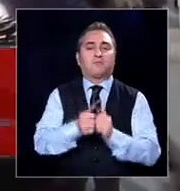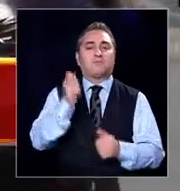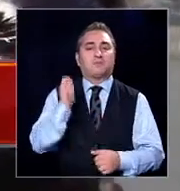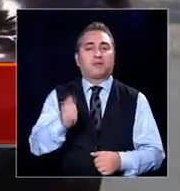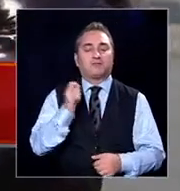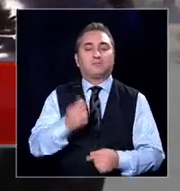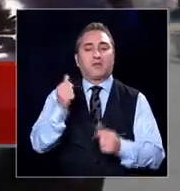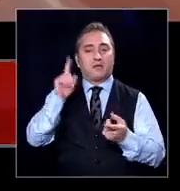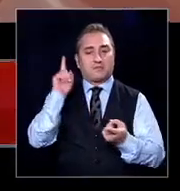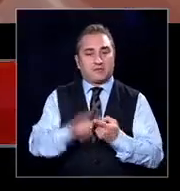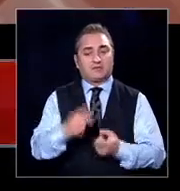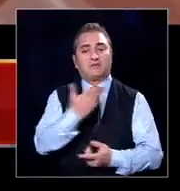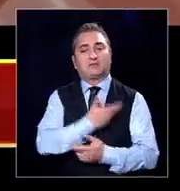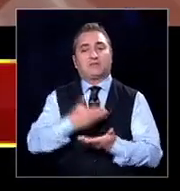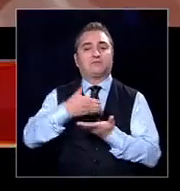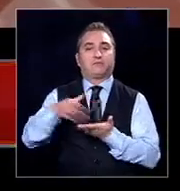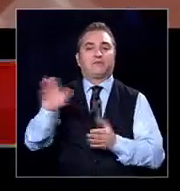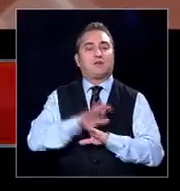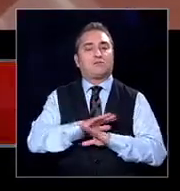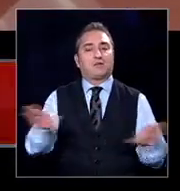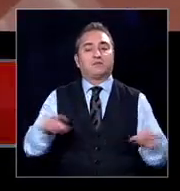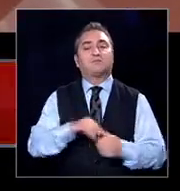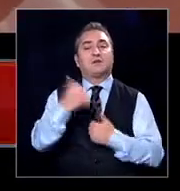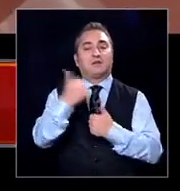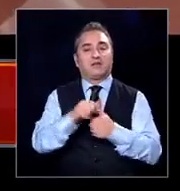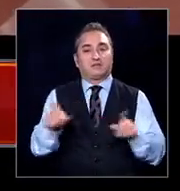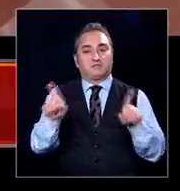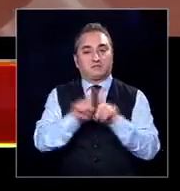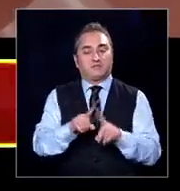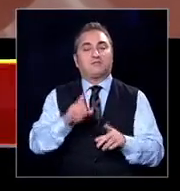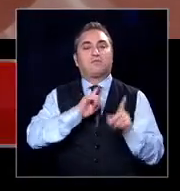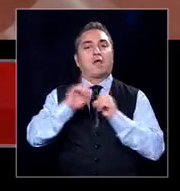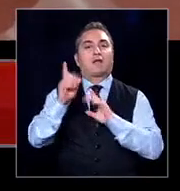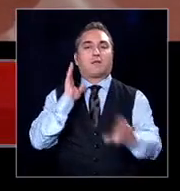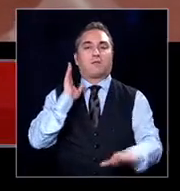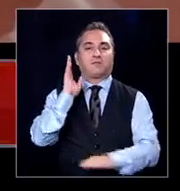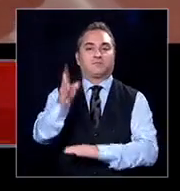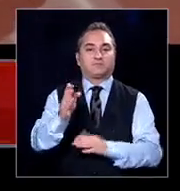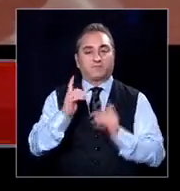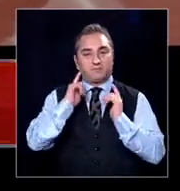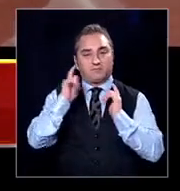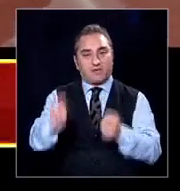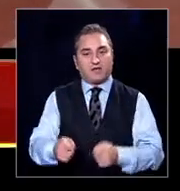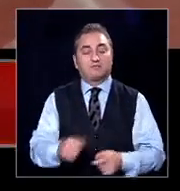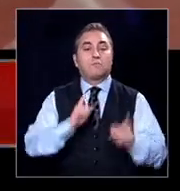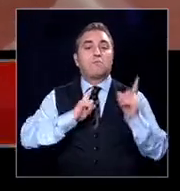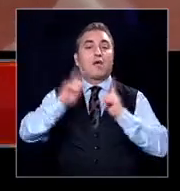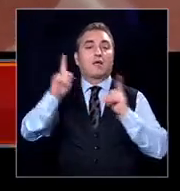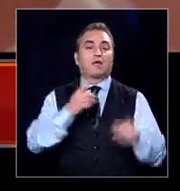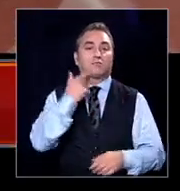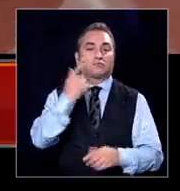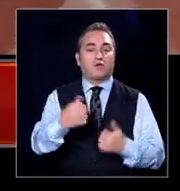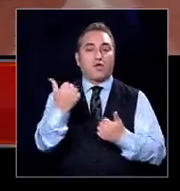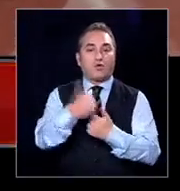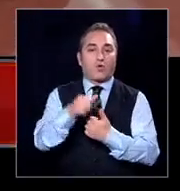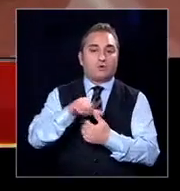para bitti mi şey bitir. Evli çift kadının bu sözleri üzerine soluğu mahkemede alıyorlar. Ancak mahkemede diyor ki,